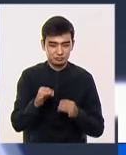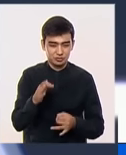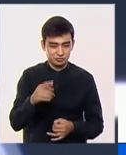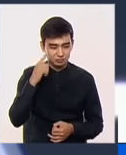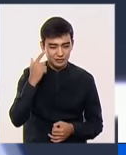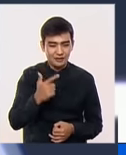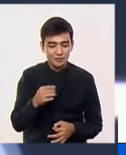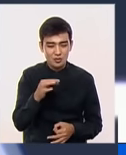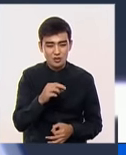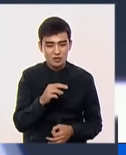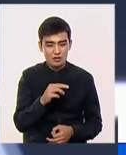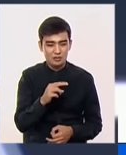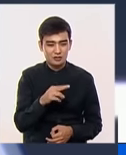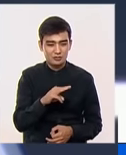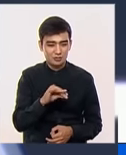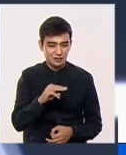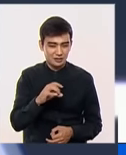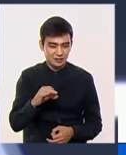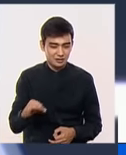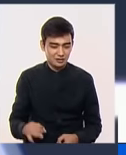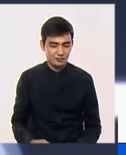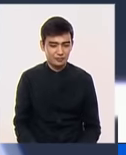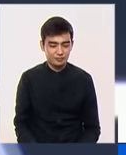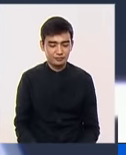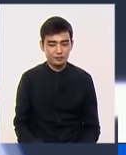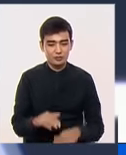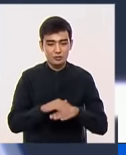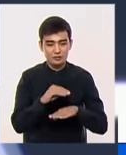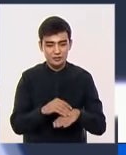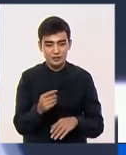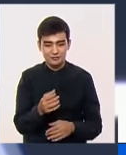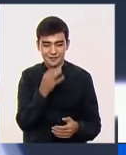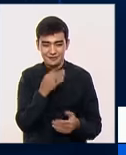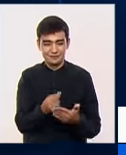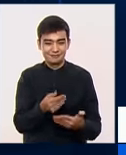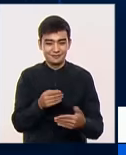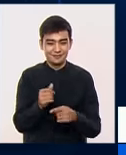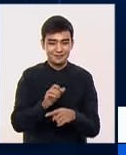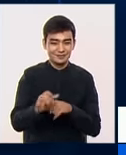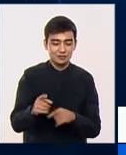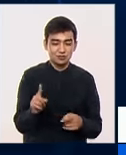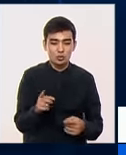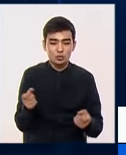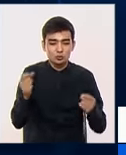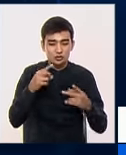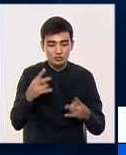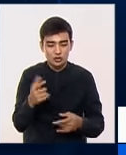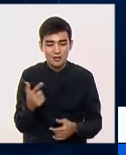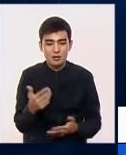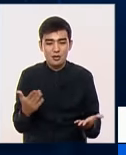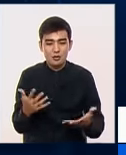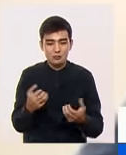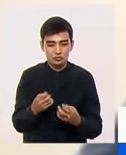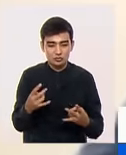грамотности дмитрий маг мой вам добрый вечер дмитрий прежде чем перевести деньги продавцу что нужно у него узнать какие гарантии нужно